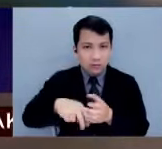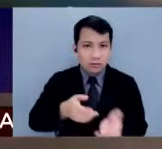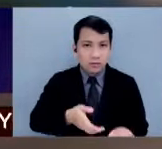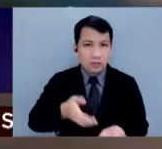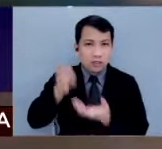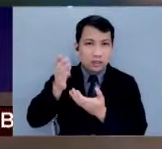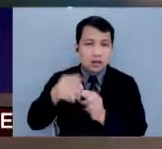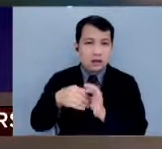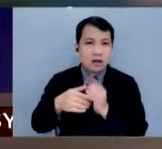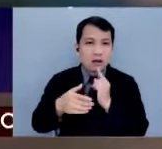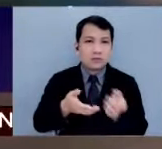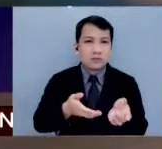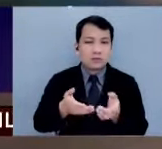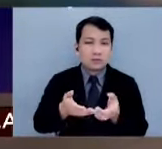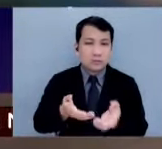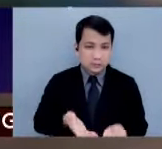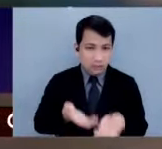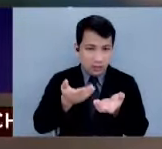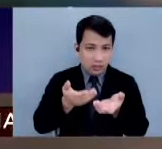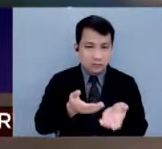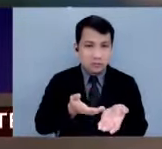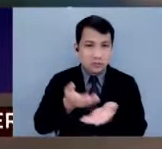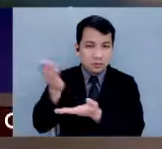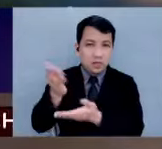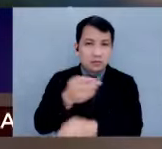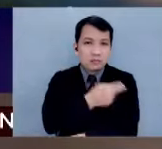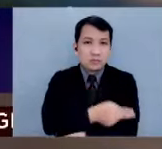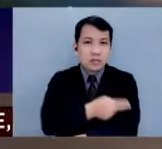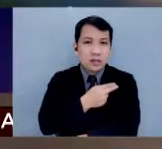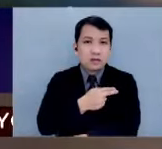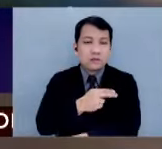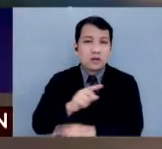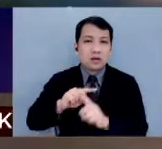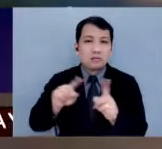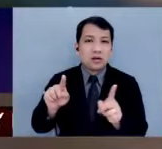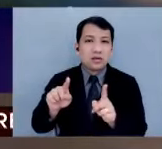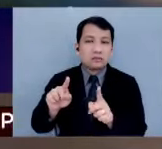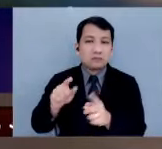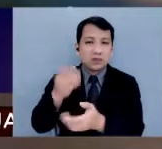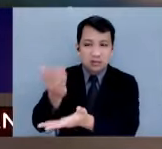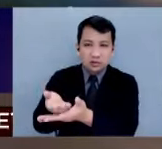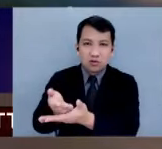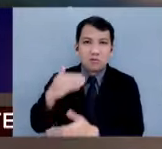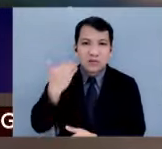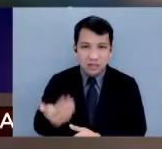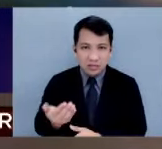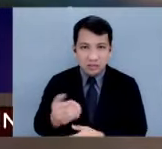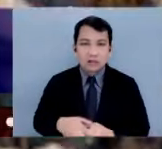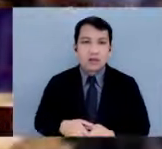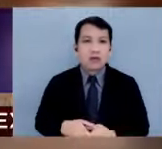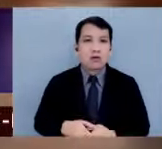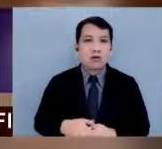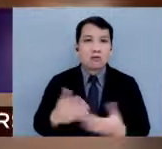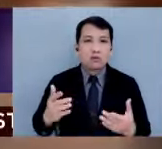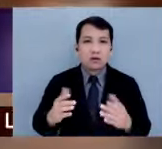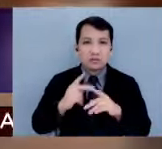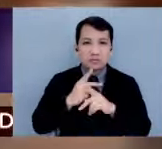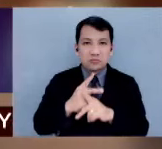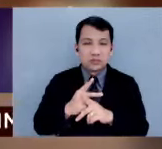para mayaho ng mga biktima. Isinugod sila sa ospital pero binawian din ang buhay. Napag-alamang walang suot na protective gear ang